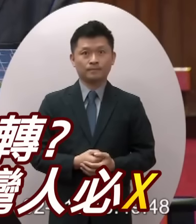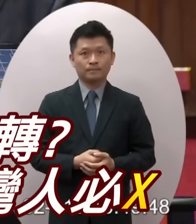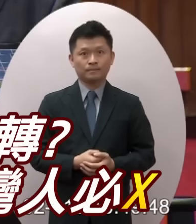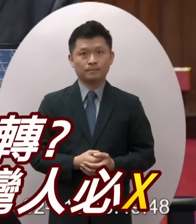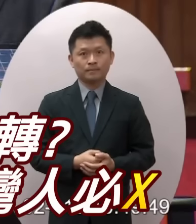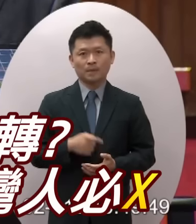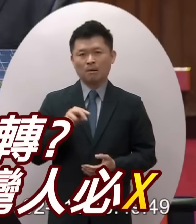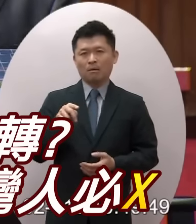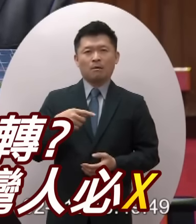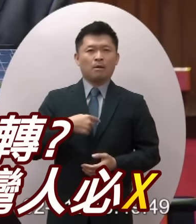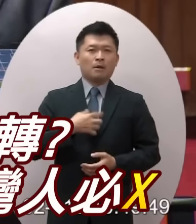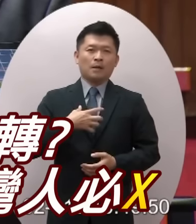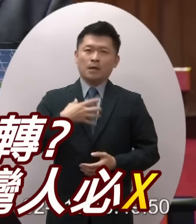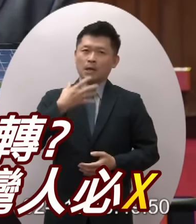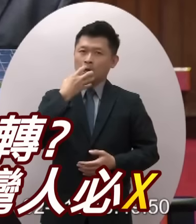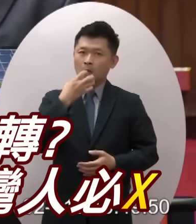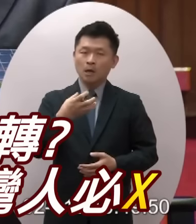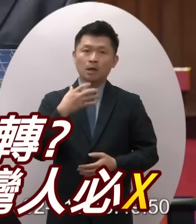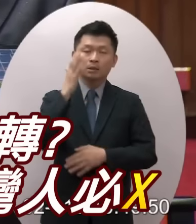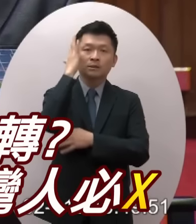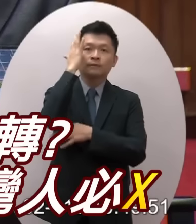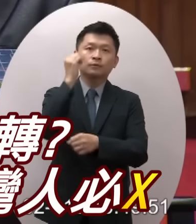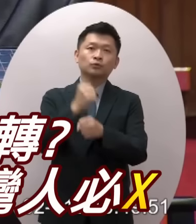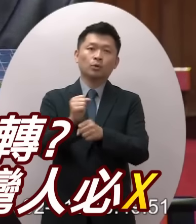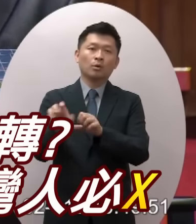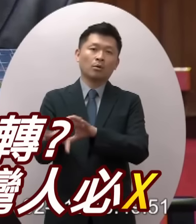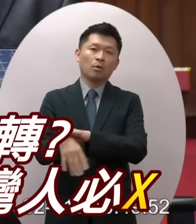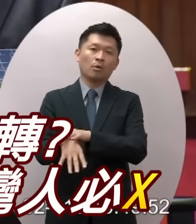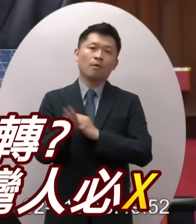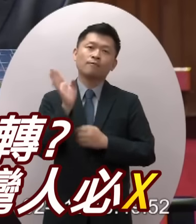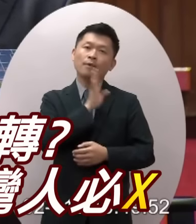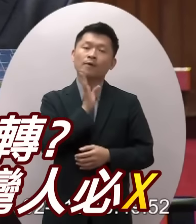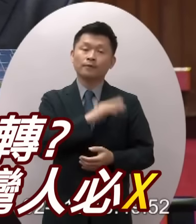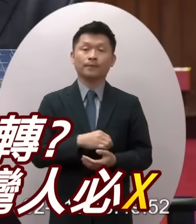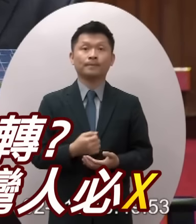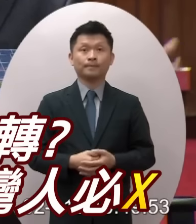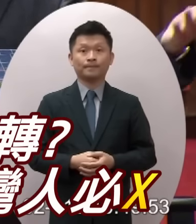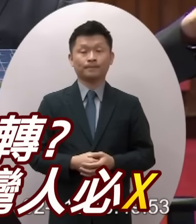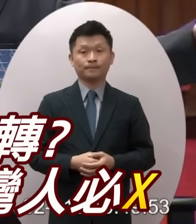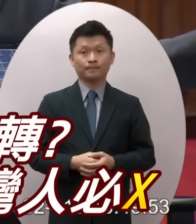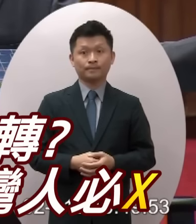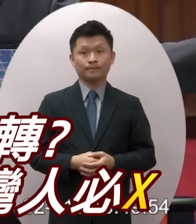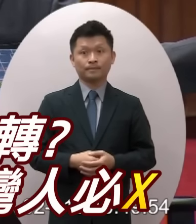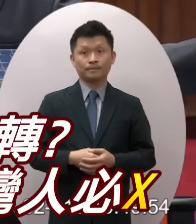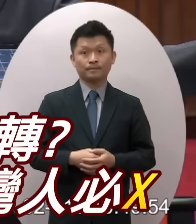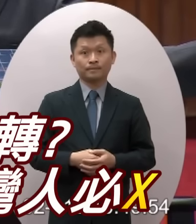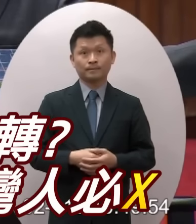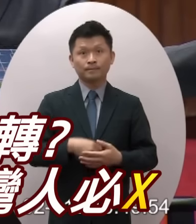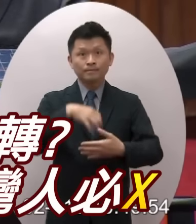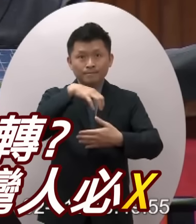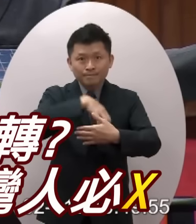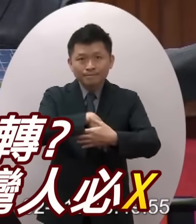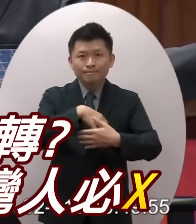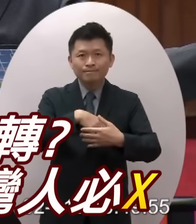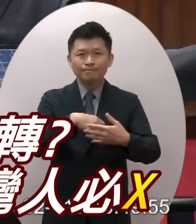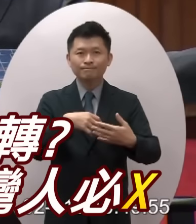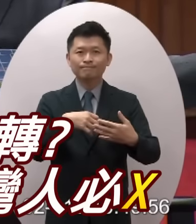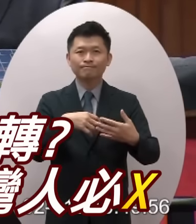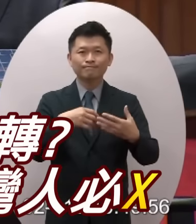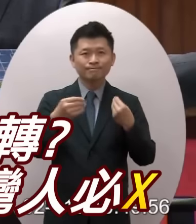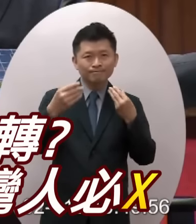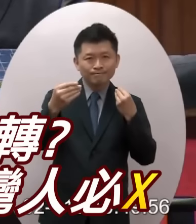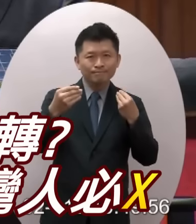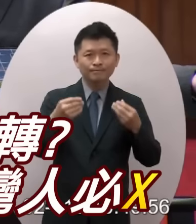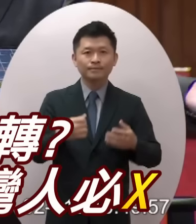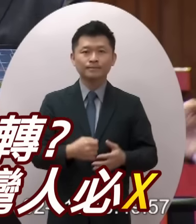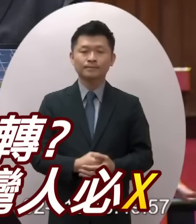都唔甘的，政府空等，甚至进出来，杀无内场，杀无